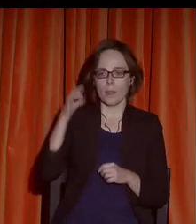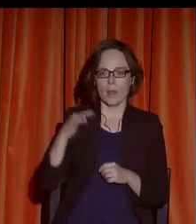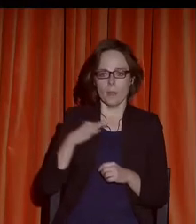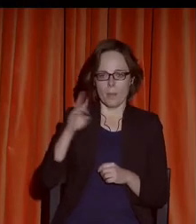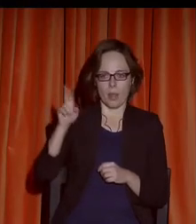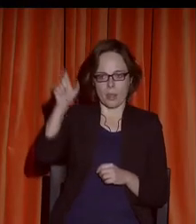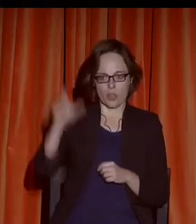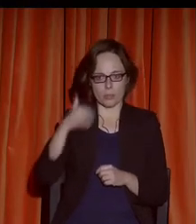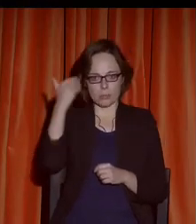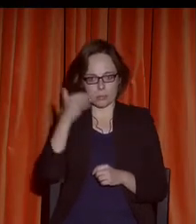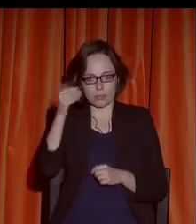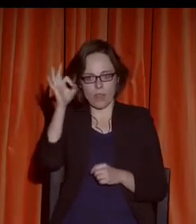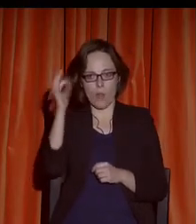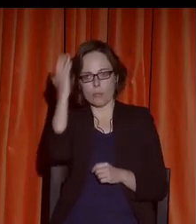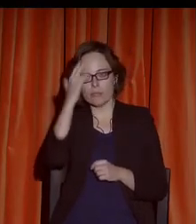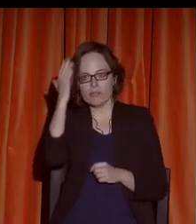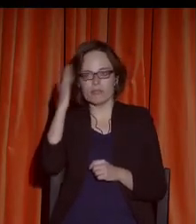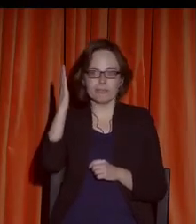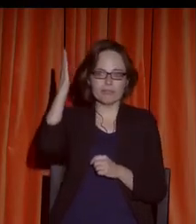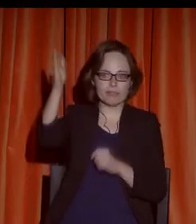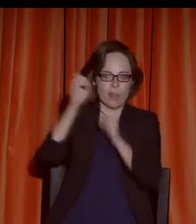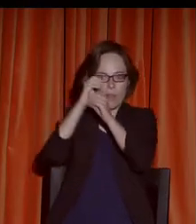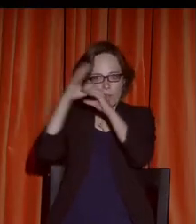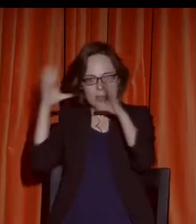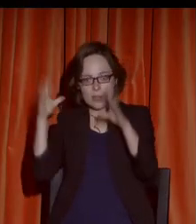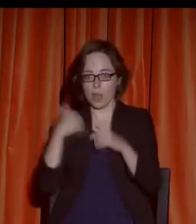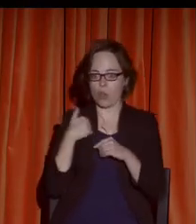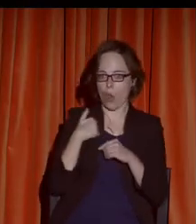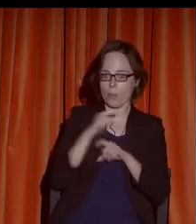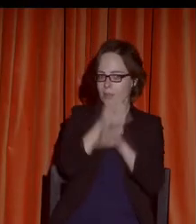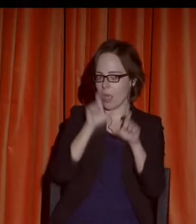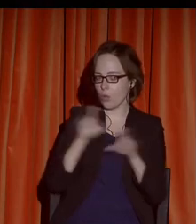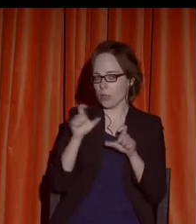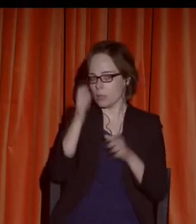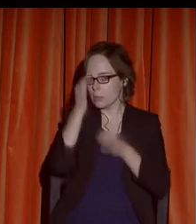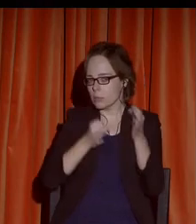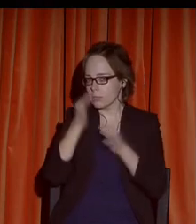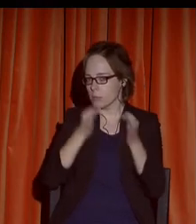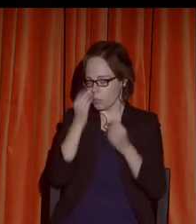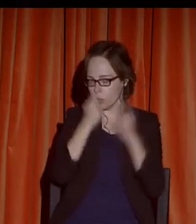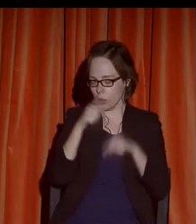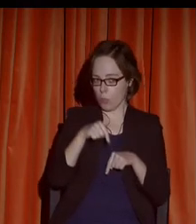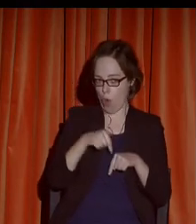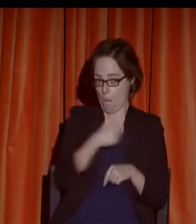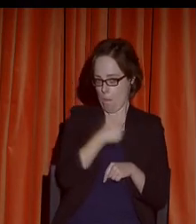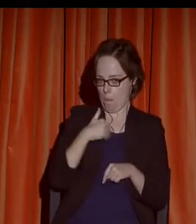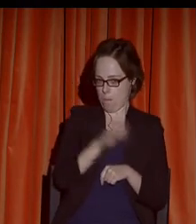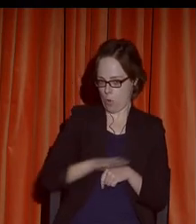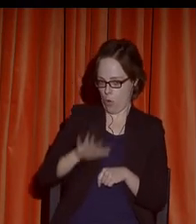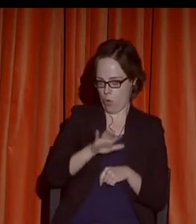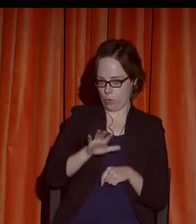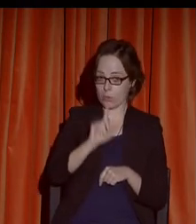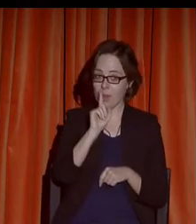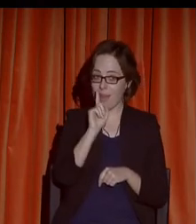którą przedstawił pan rzecznik, myślimy cały czas o Polsce. Ale przecież pytanie,